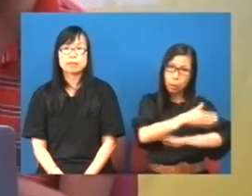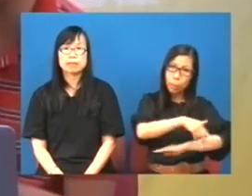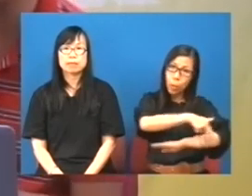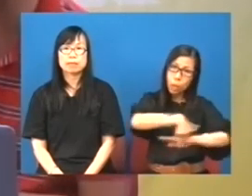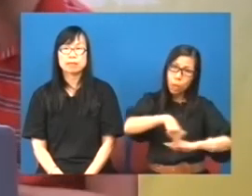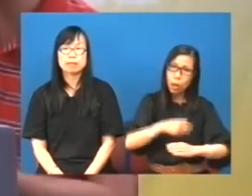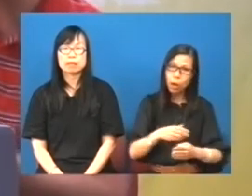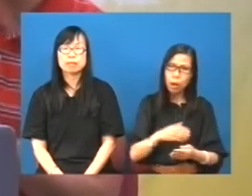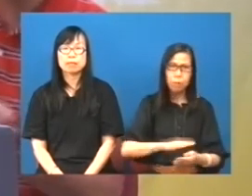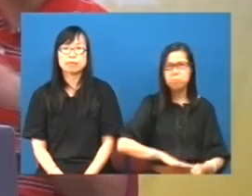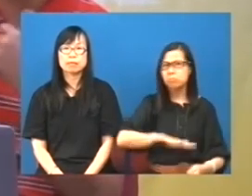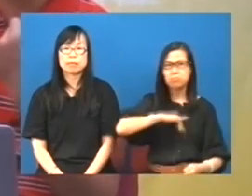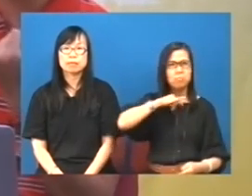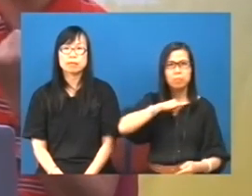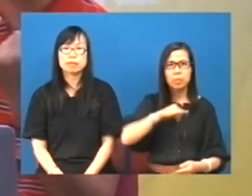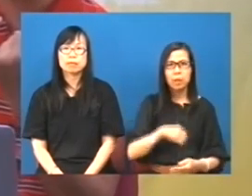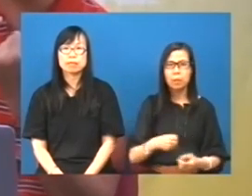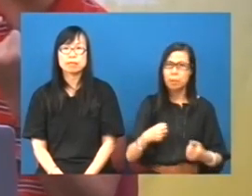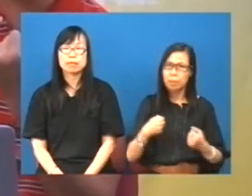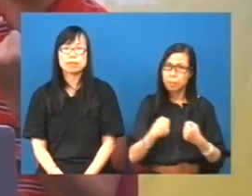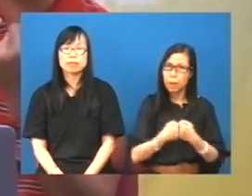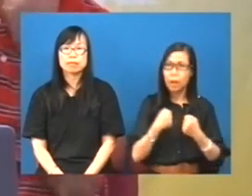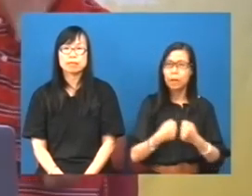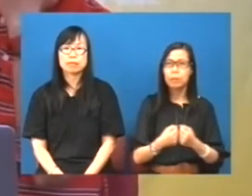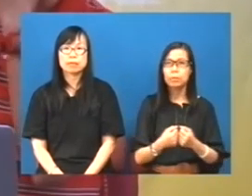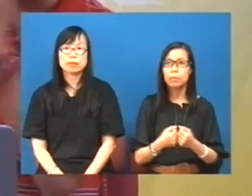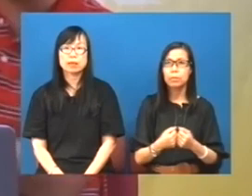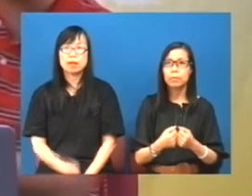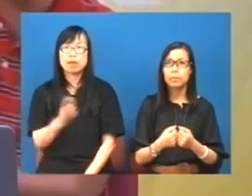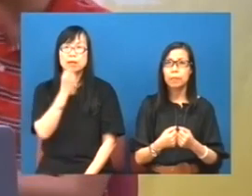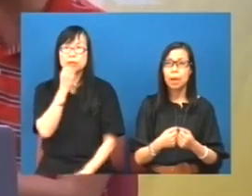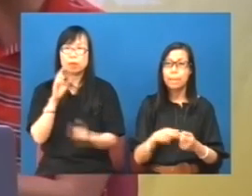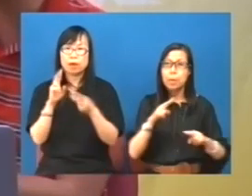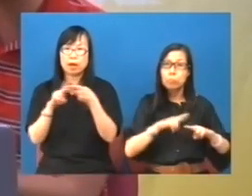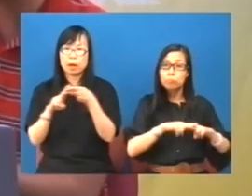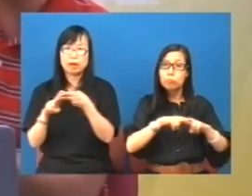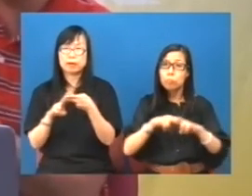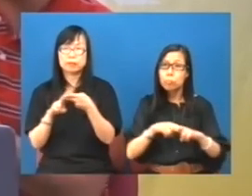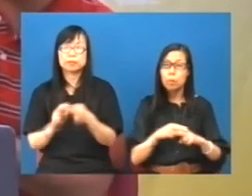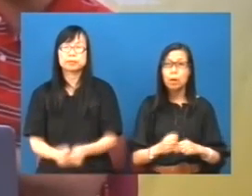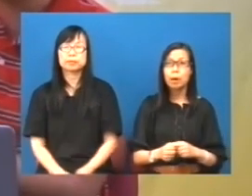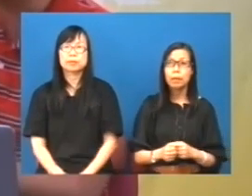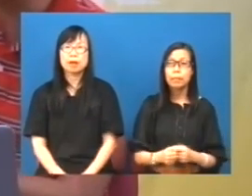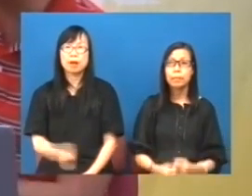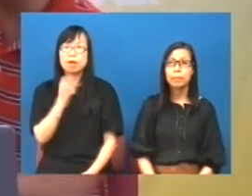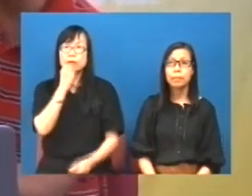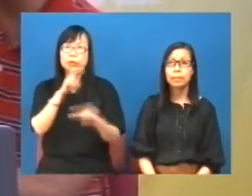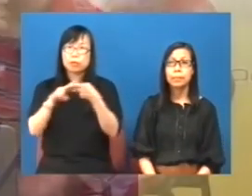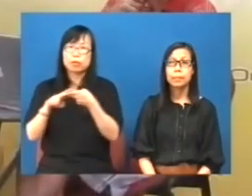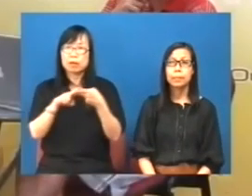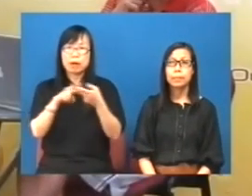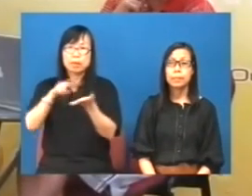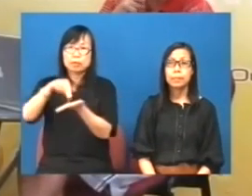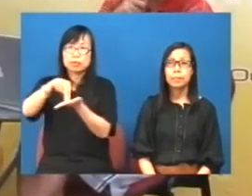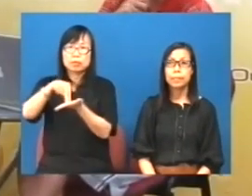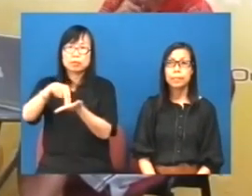改裝又或者甚至是逼譬當年就是或者好像是搞東亞東亞結果就要逼這個東亞就是搞了一個